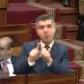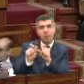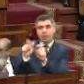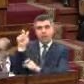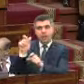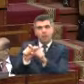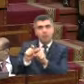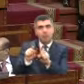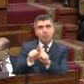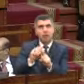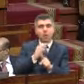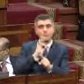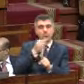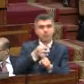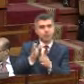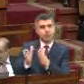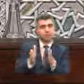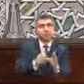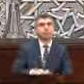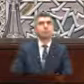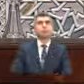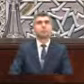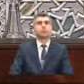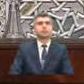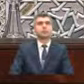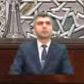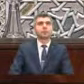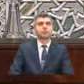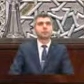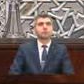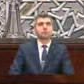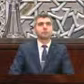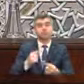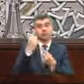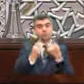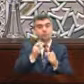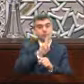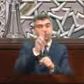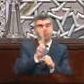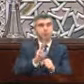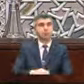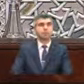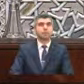فبالتالي نكونوا مسؤولين في كلامنا. شكرا سيد الرئيس. شكرا السيد النائب. هل هناك تعقيب اضافي؟